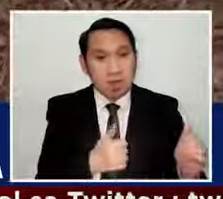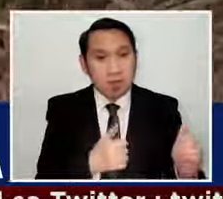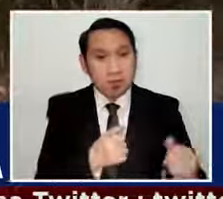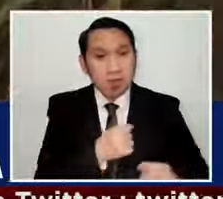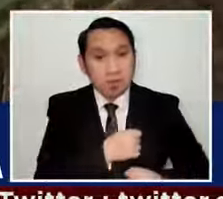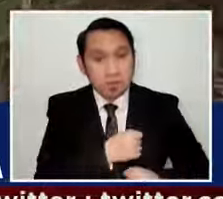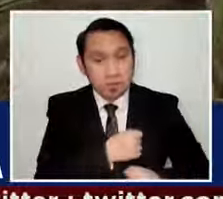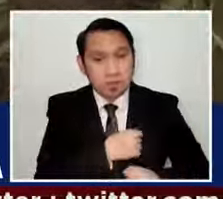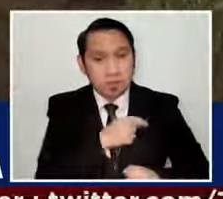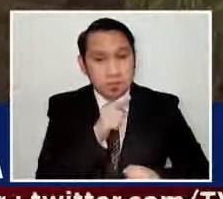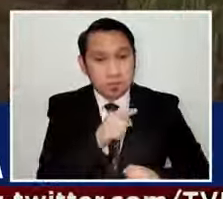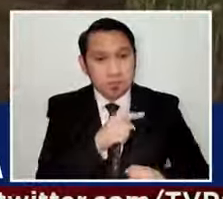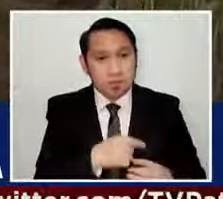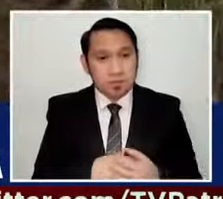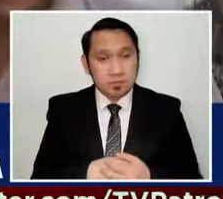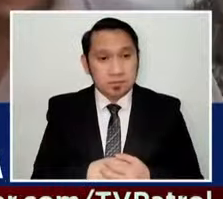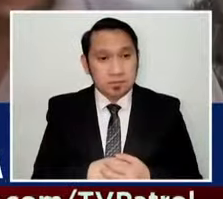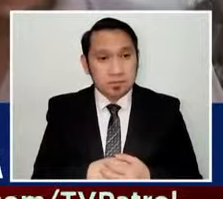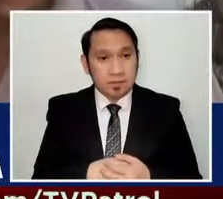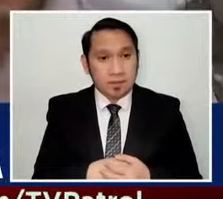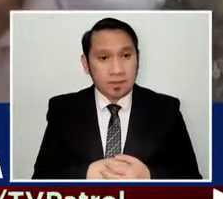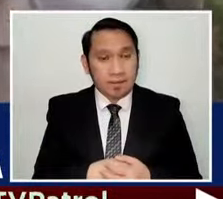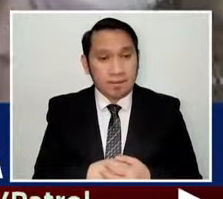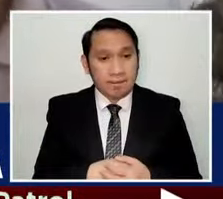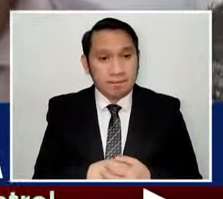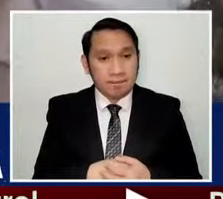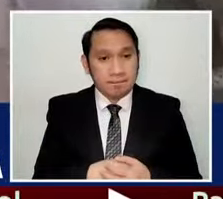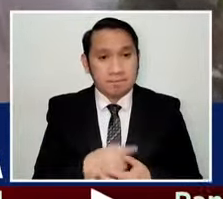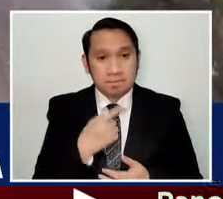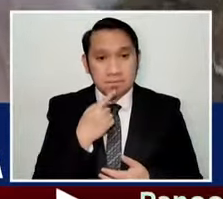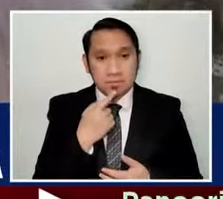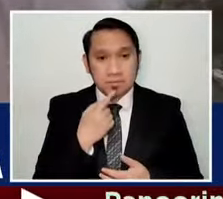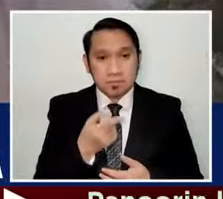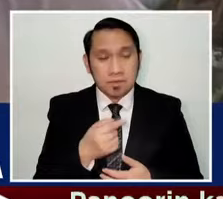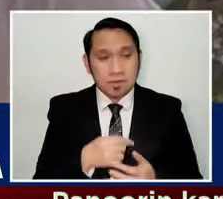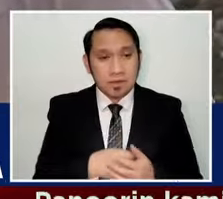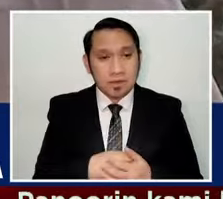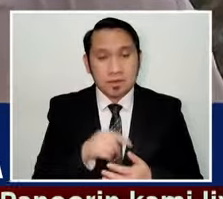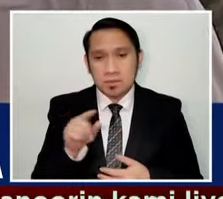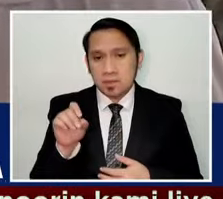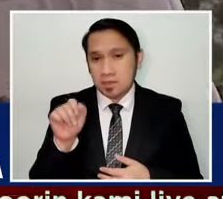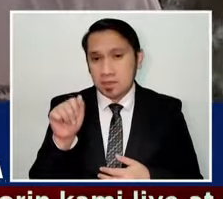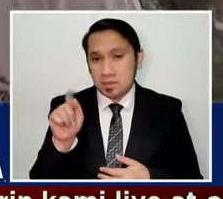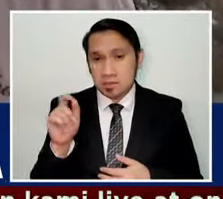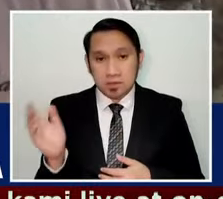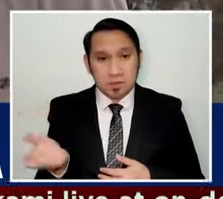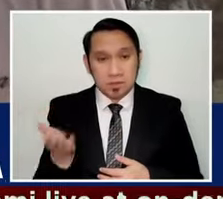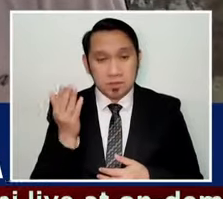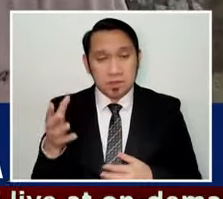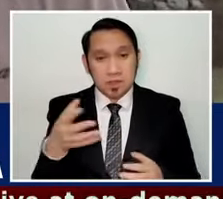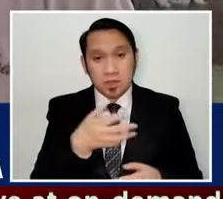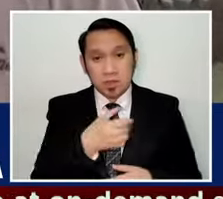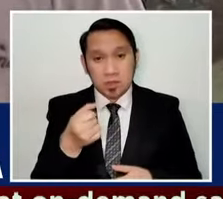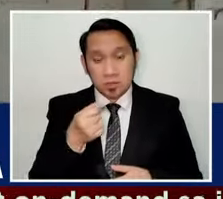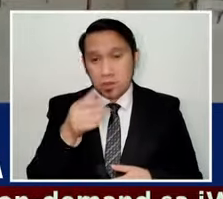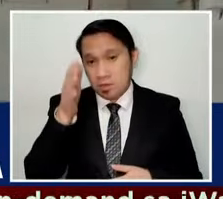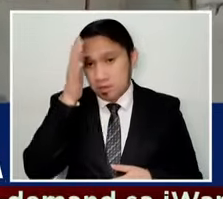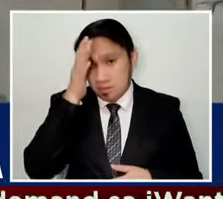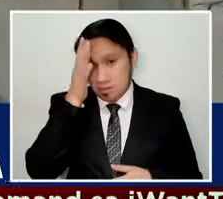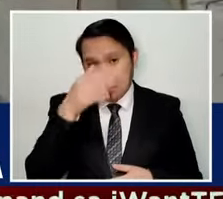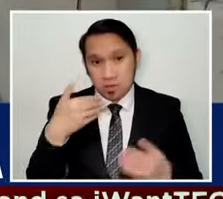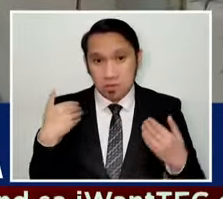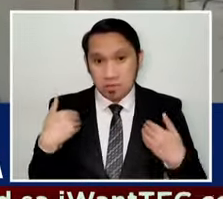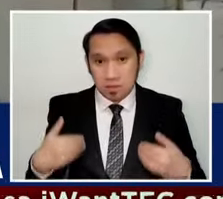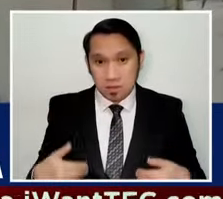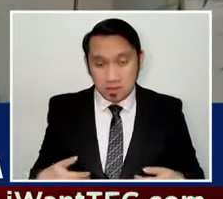barangay Kansumalig sa Bayawan City. Sabi ng embalsamador, Sabado ng umaga nang kunin ng ama at nang tiyuhin ang labi.